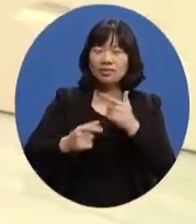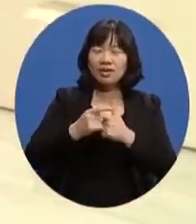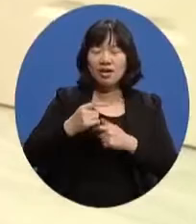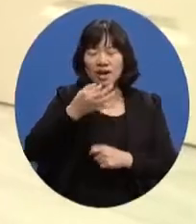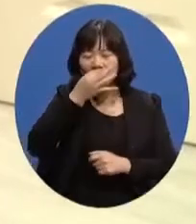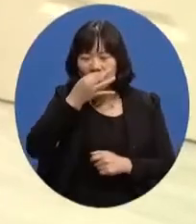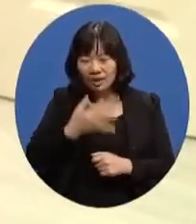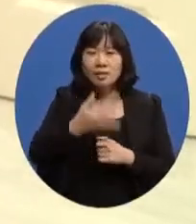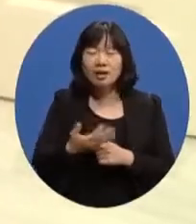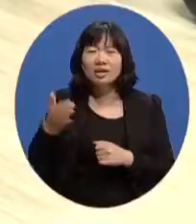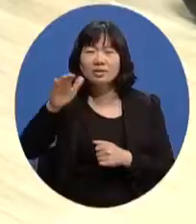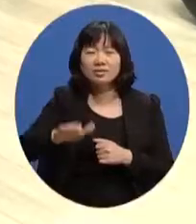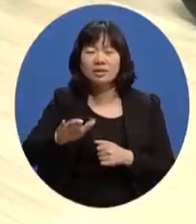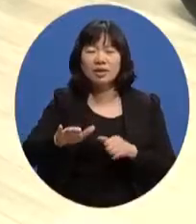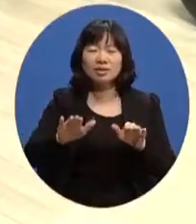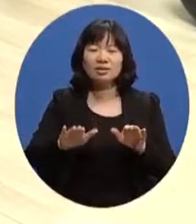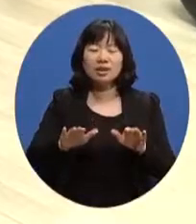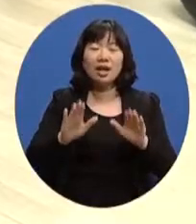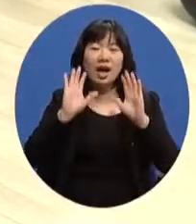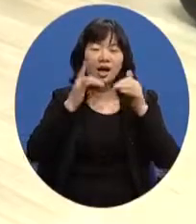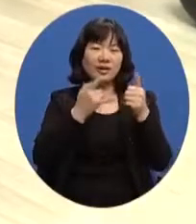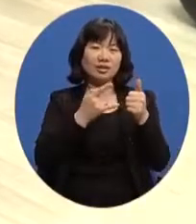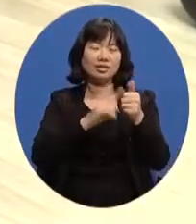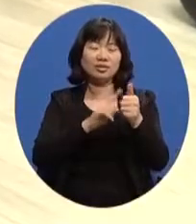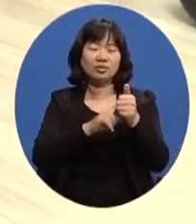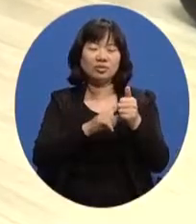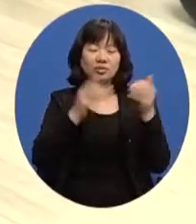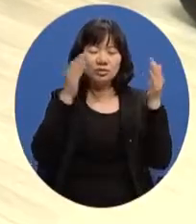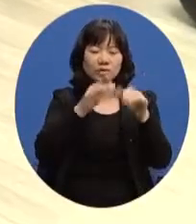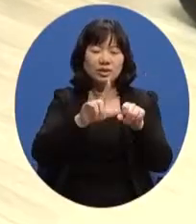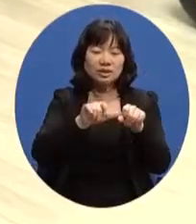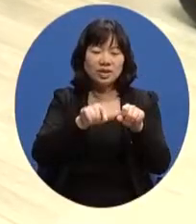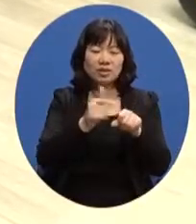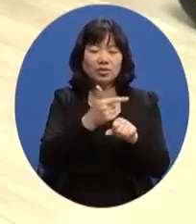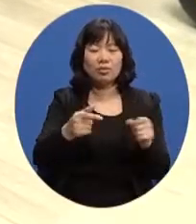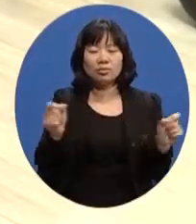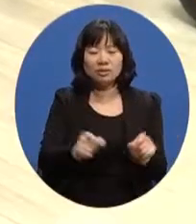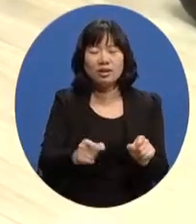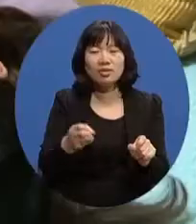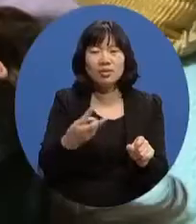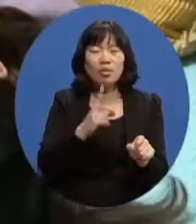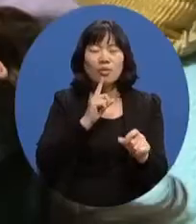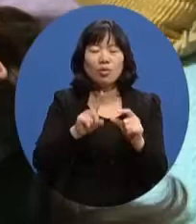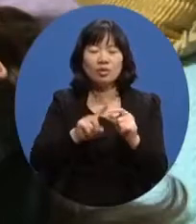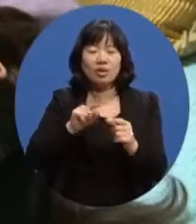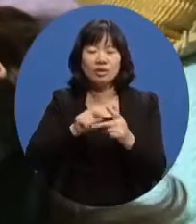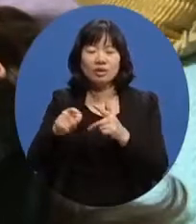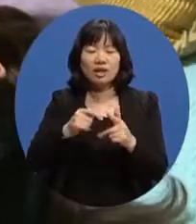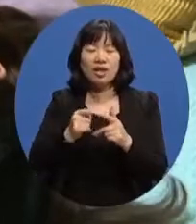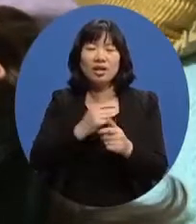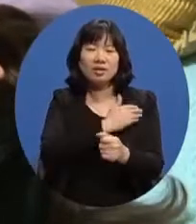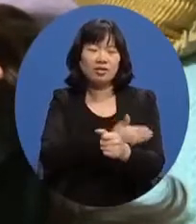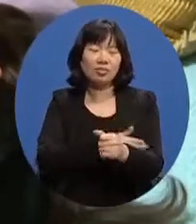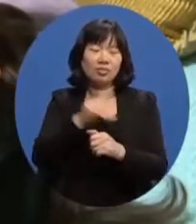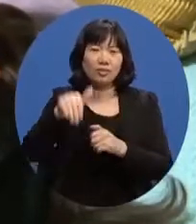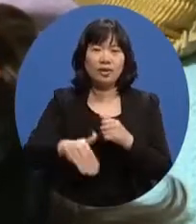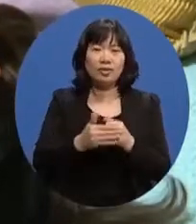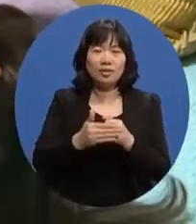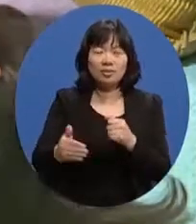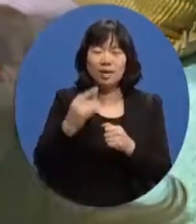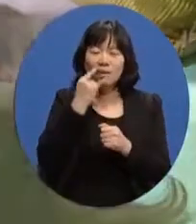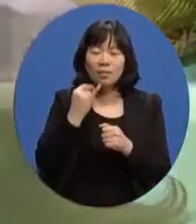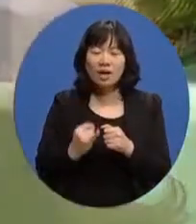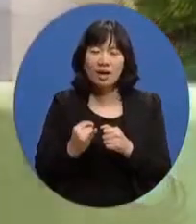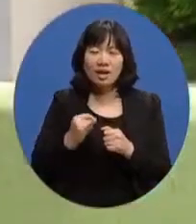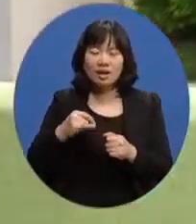버겁게 느꼈을 수 있어요. 이때 아이들은 주의 집중 시간 자체가 워낙 짧고 언어 이해력도 떨어지기 때문에 이제 뭐 엄마가